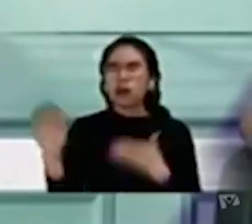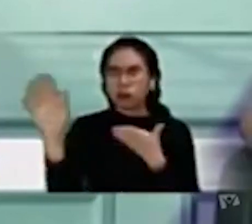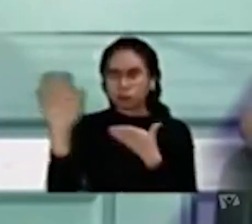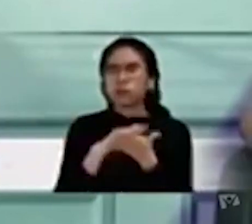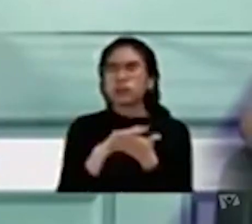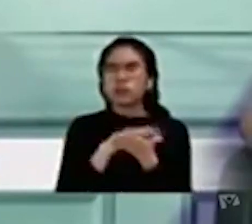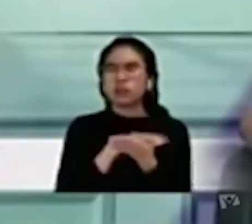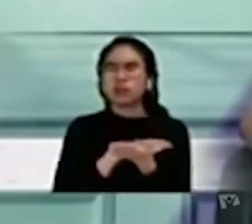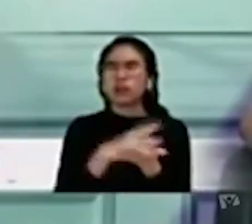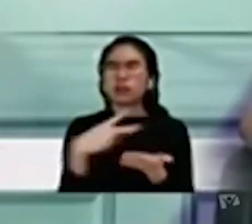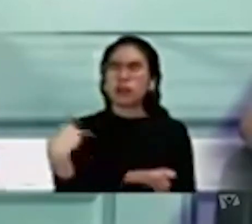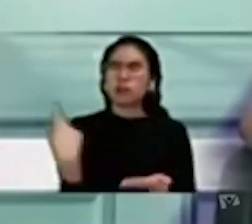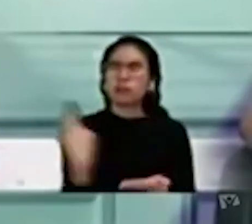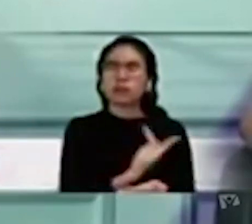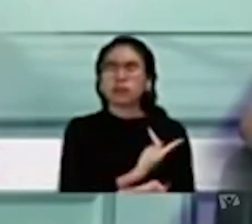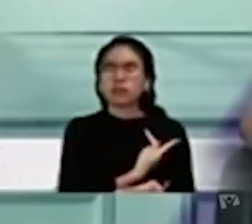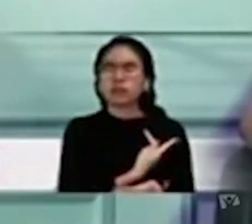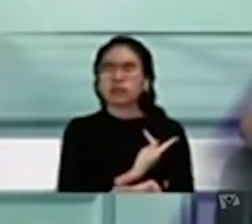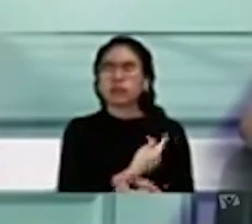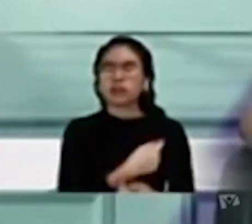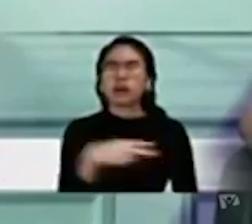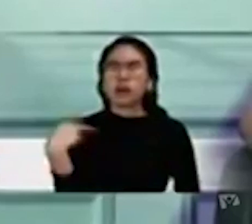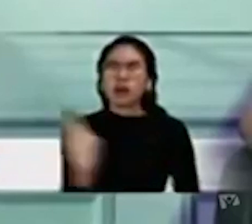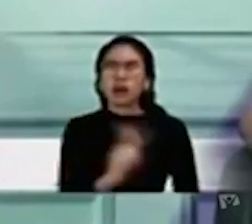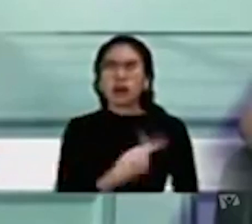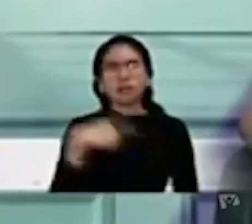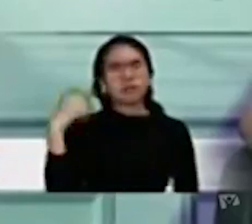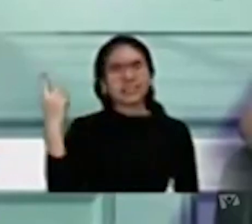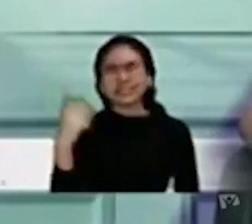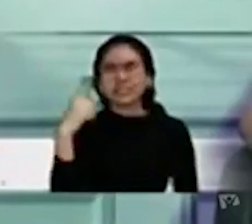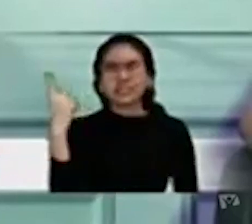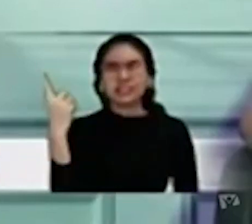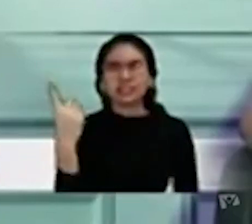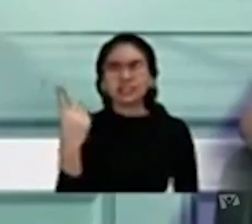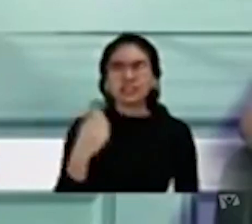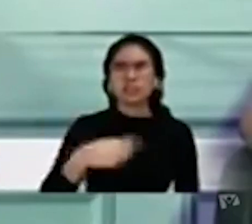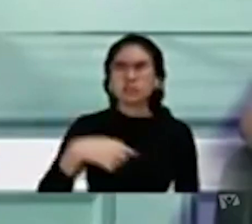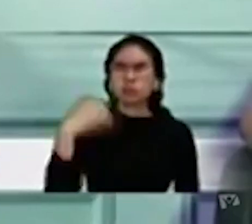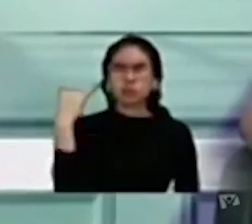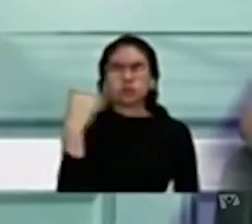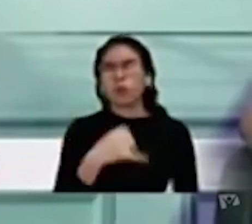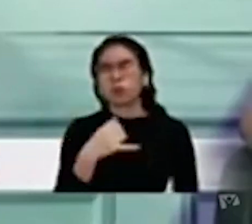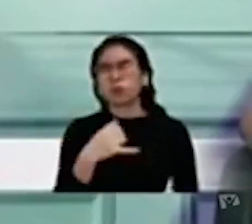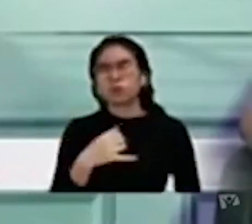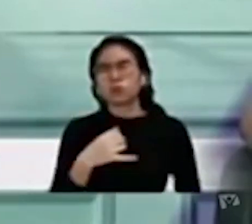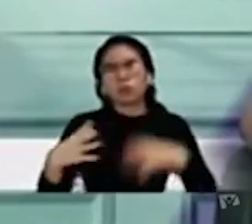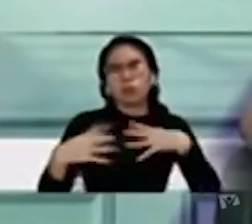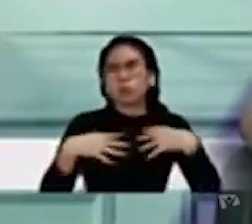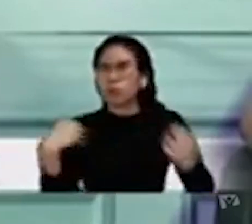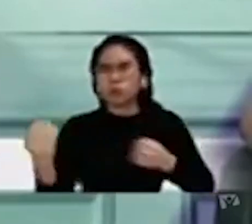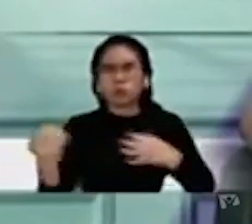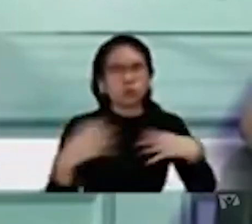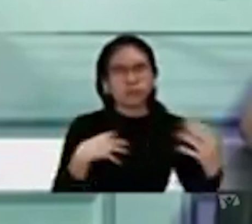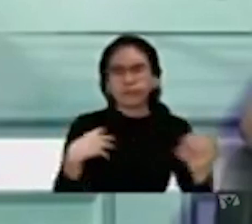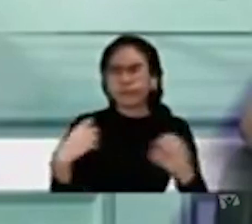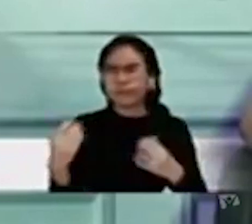Seringkali kami berbuat dosa, baik dalam angan-angan hati kami, dalam